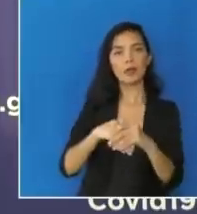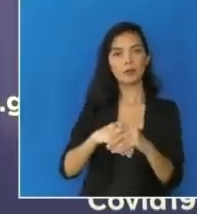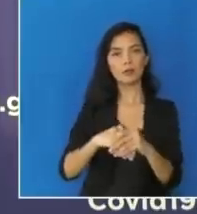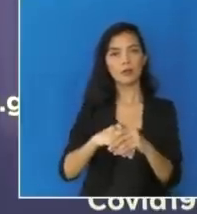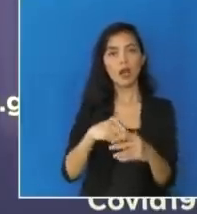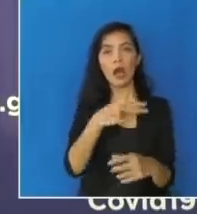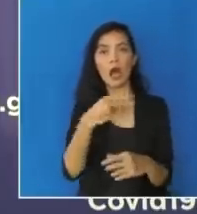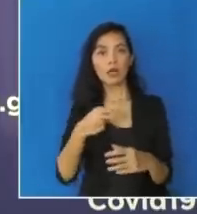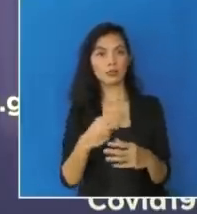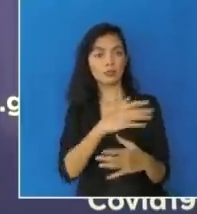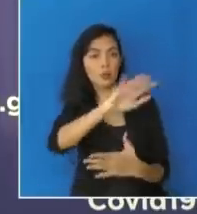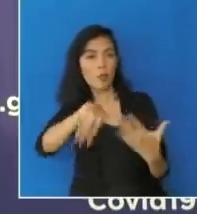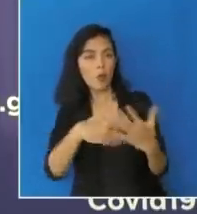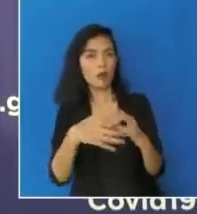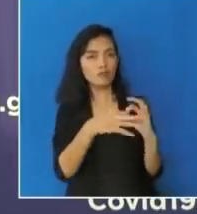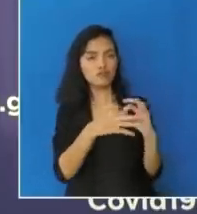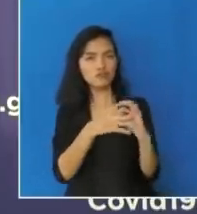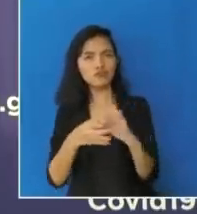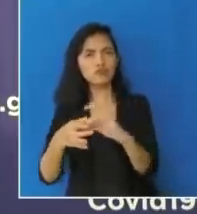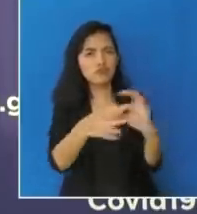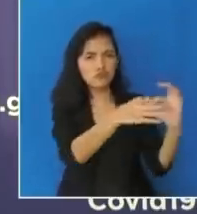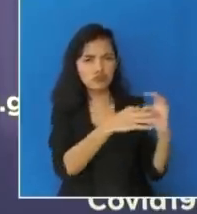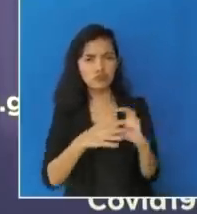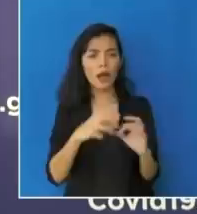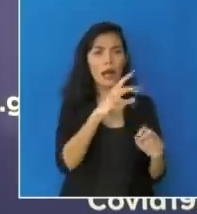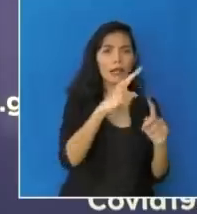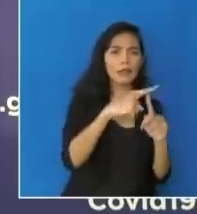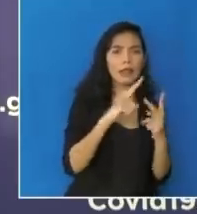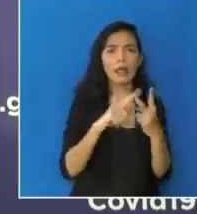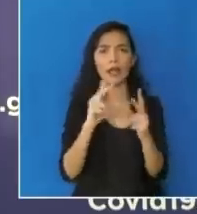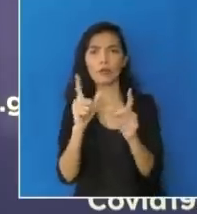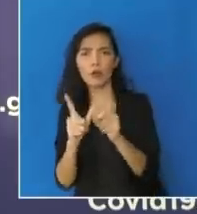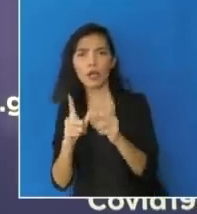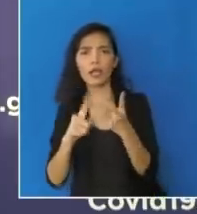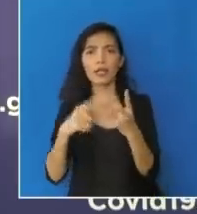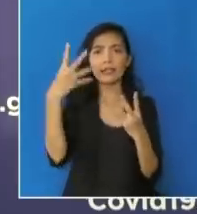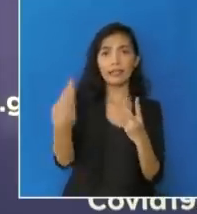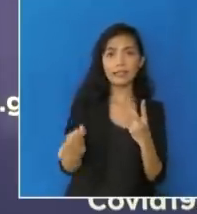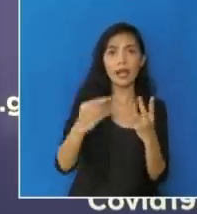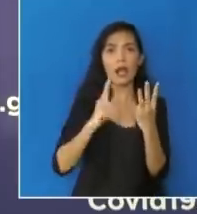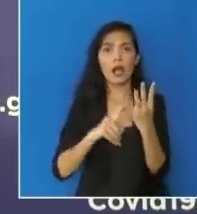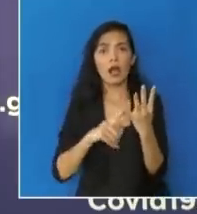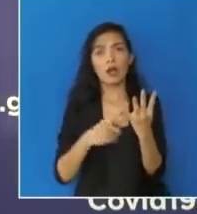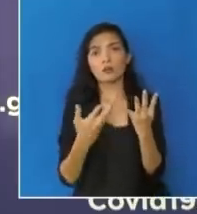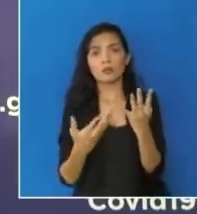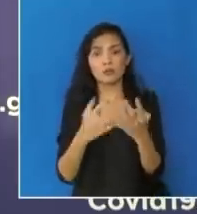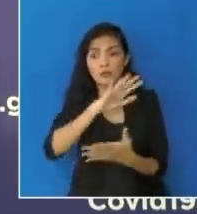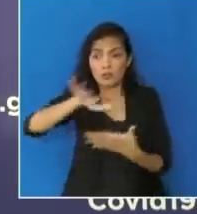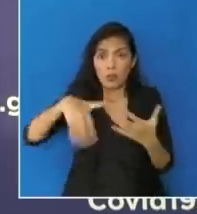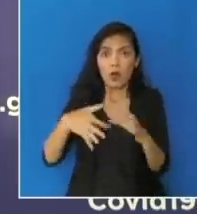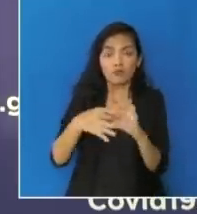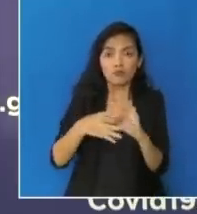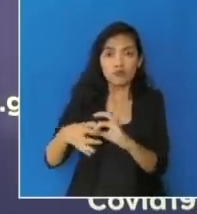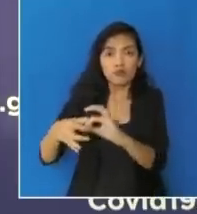Kerjasama semua perangkat dari tingkat RT, tingkat RW, desa, untuk